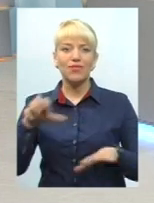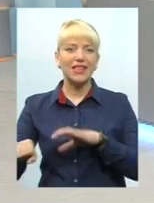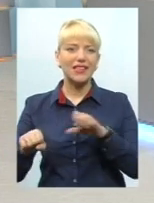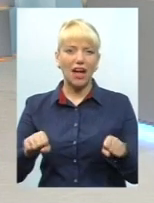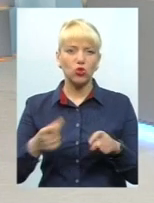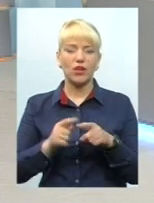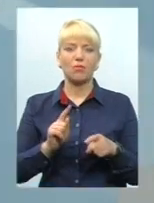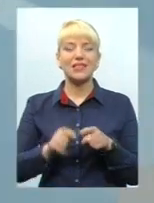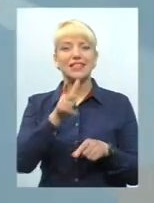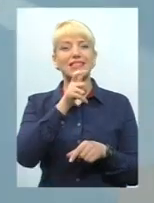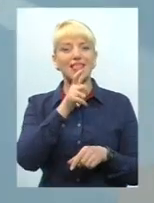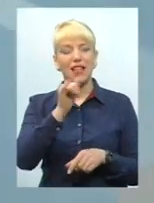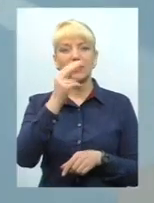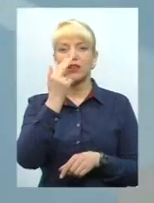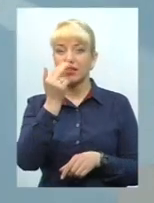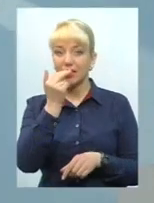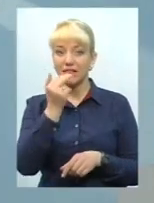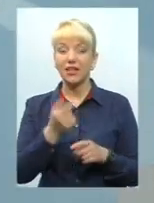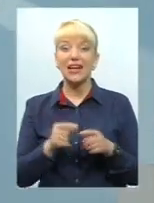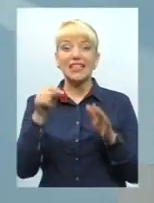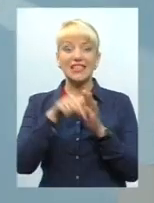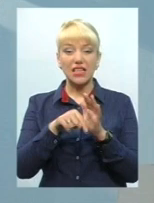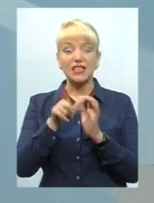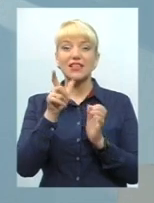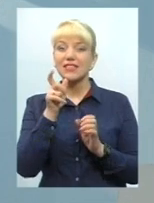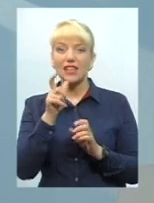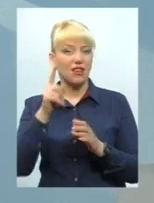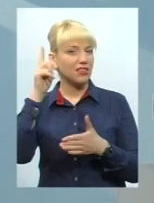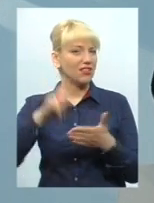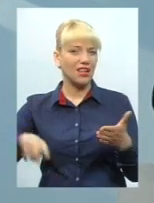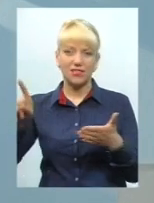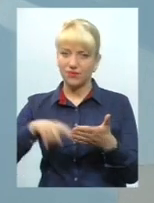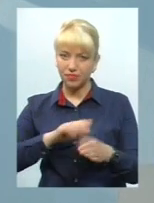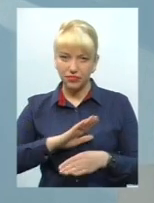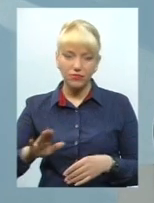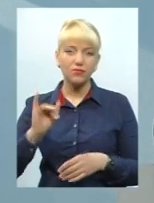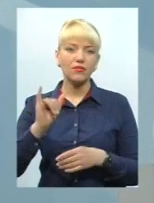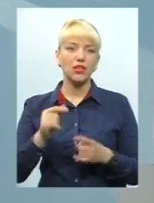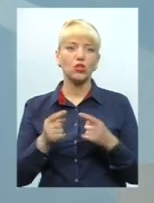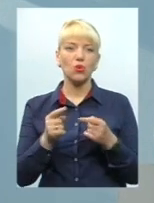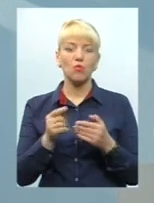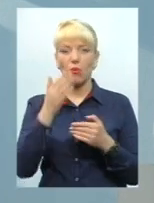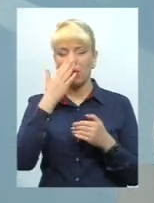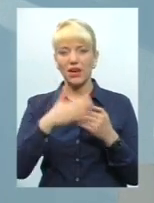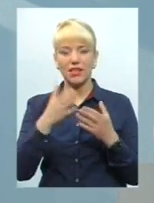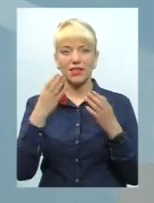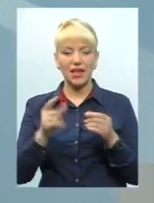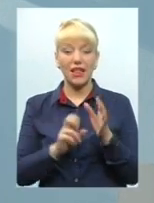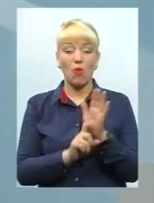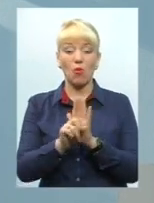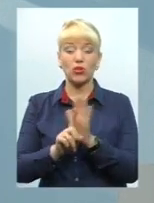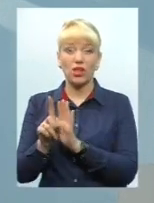і Гітлером, значить, на Сталіна вже більше не надіялися, і тому в переддень і на початках війни